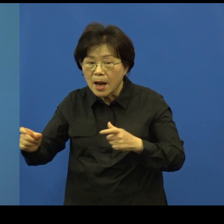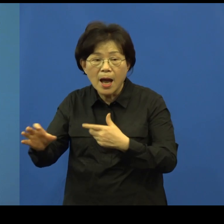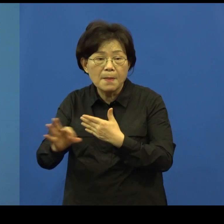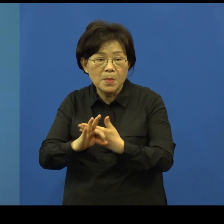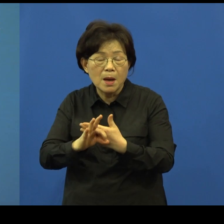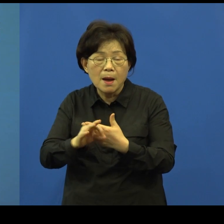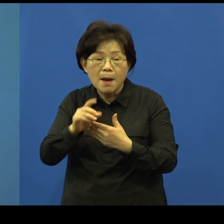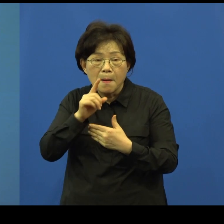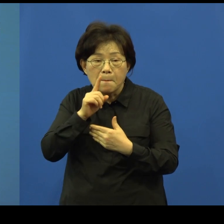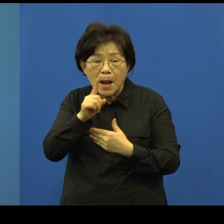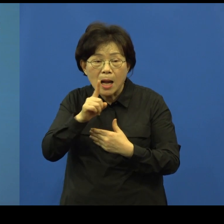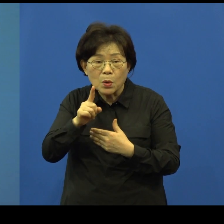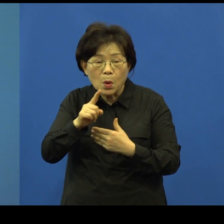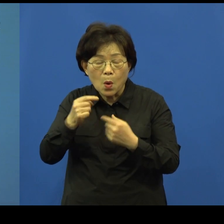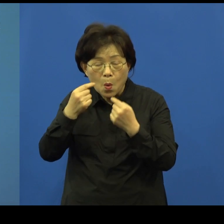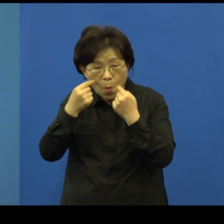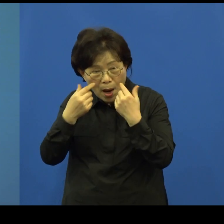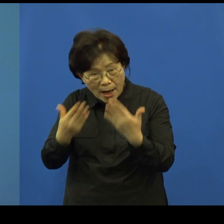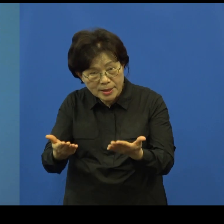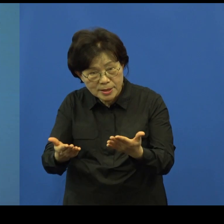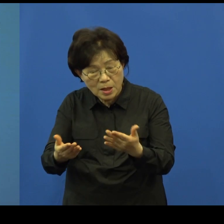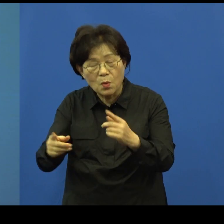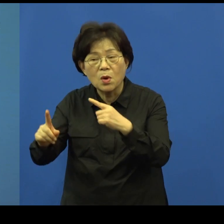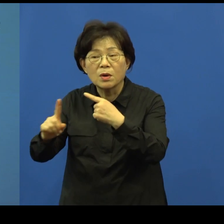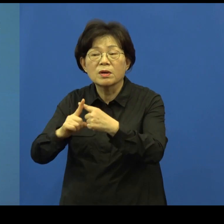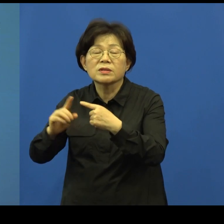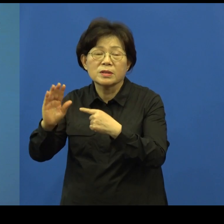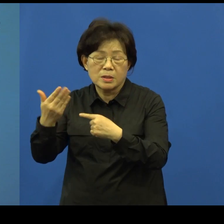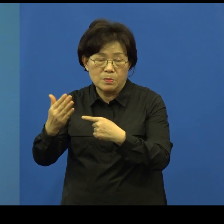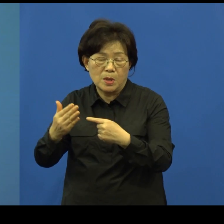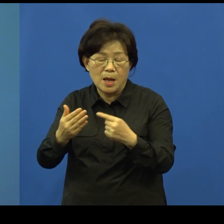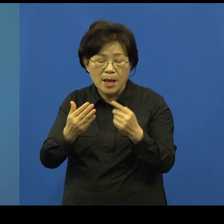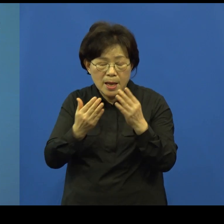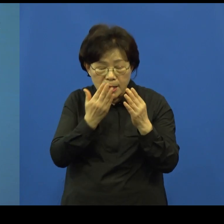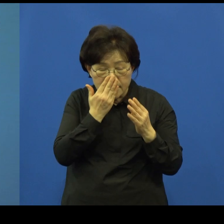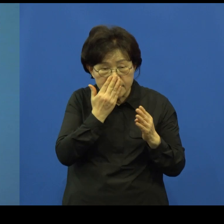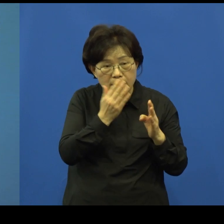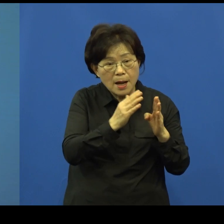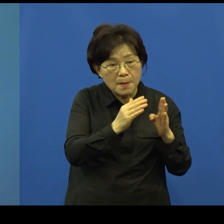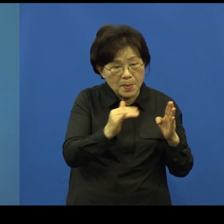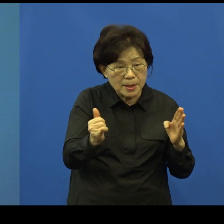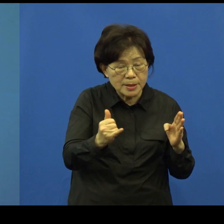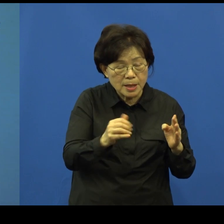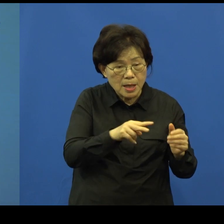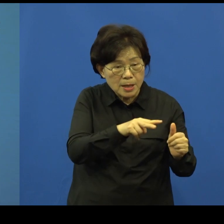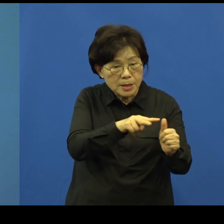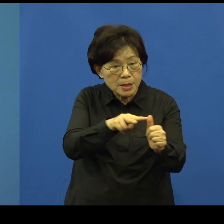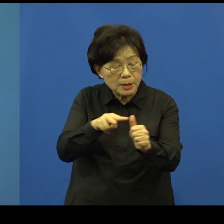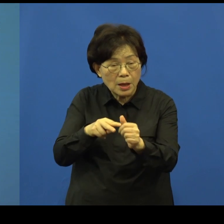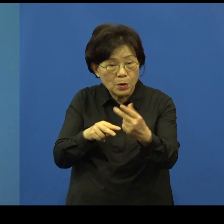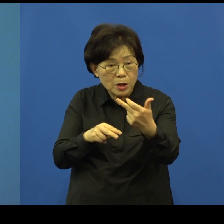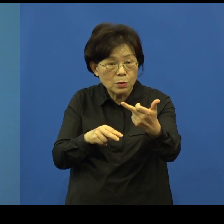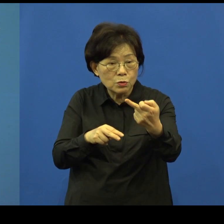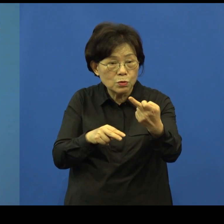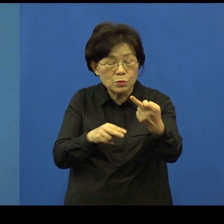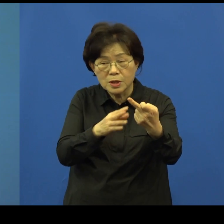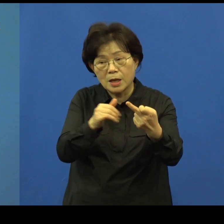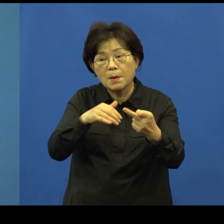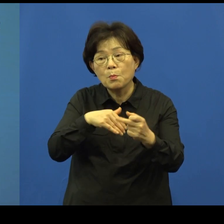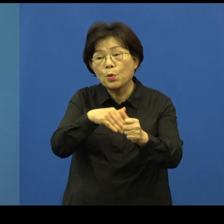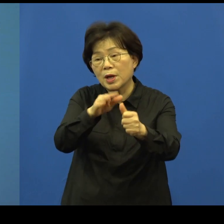더 선명해집니다. 그래서 이스라엘 백성들이 그거 했죠? 그 정탐꾼을 12명을 보냈잖아요,